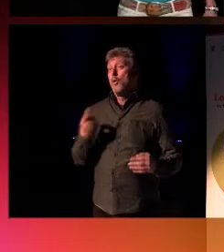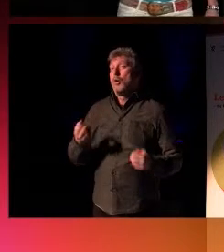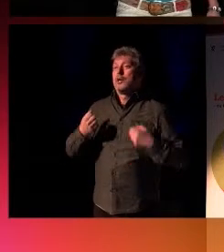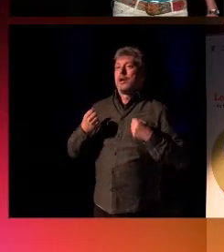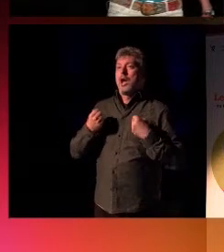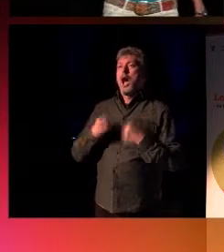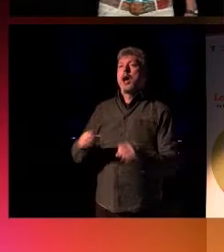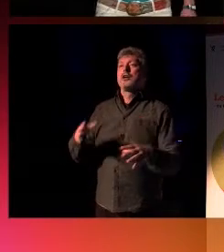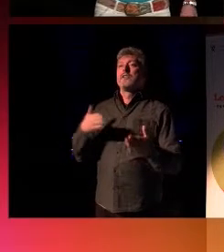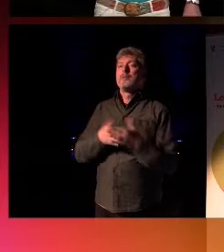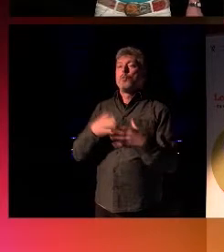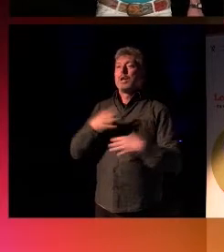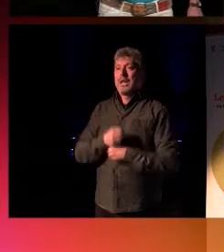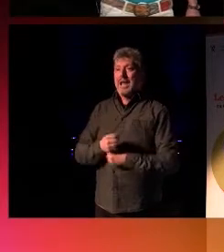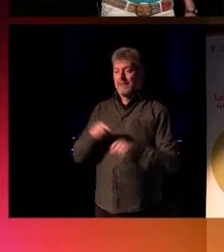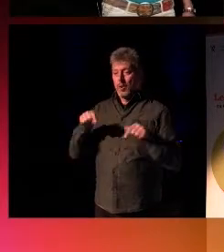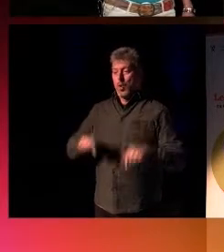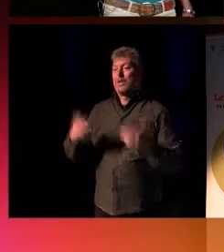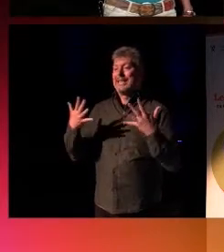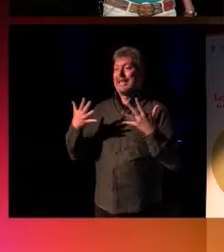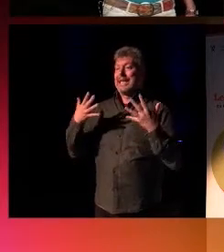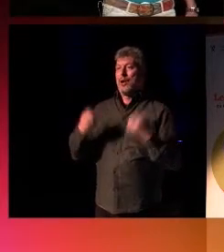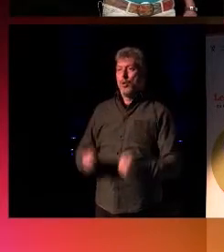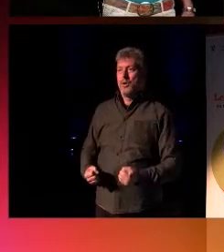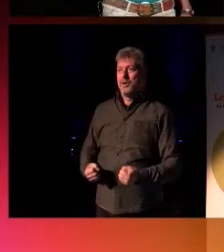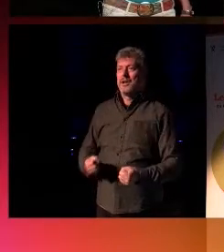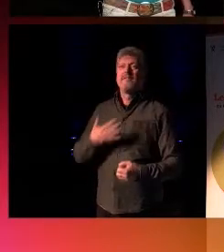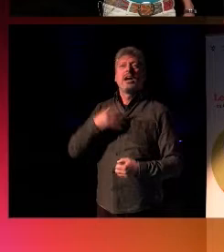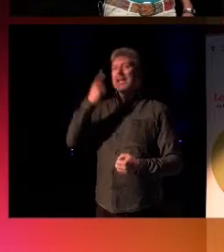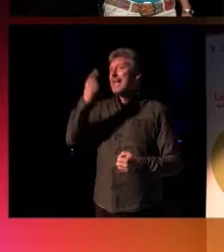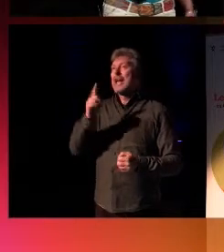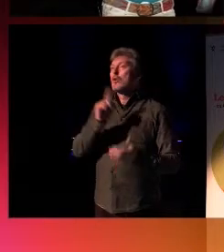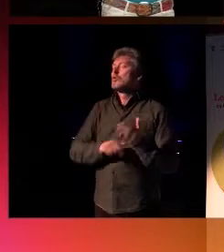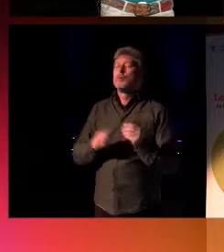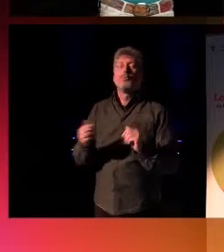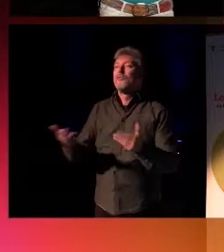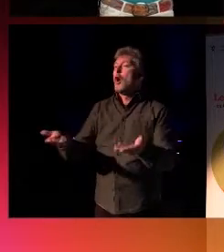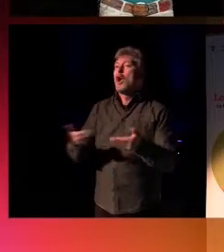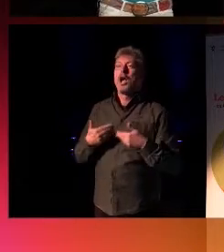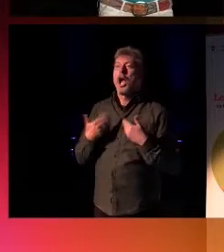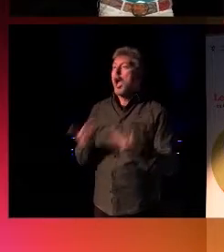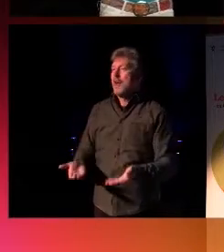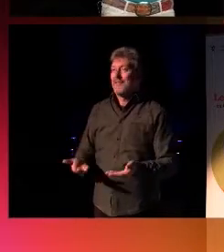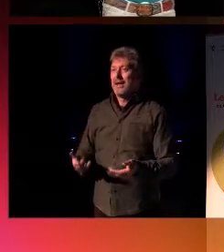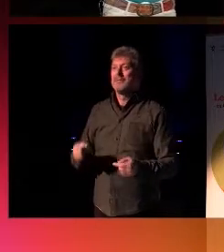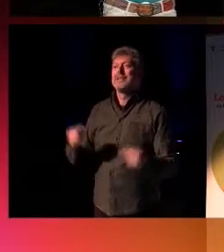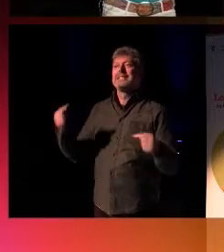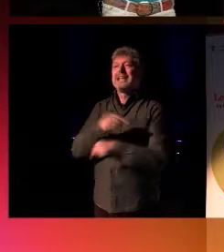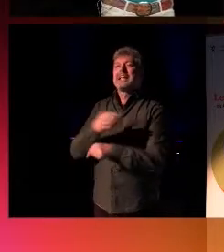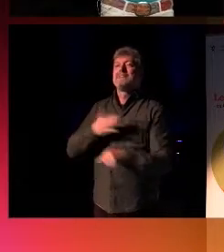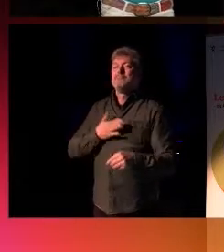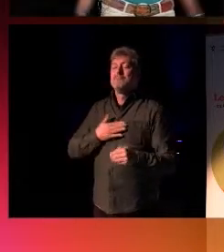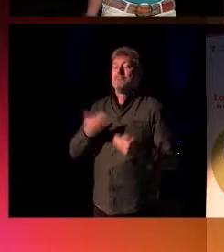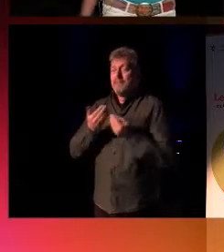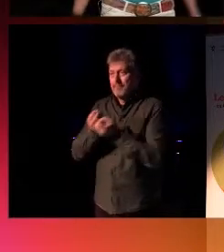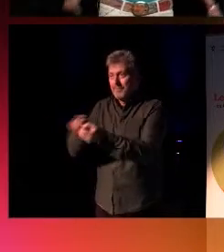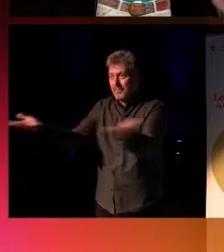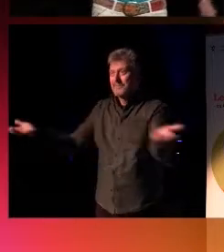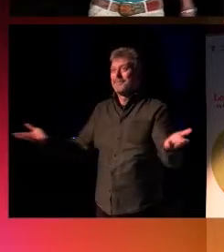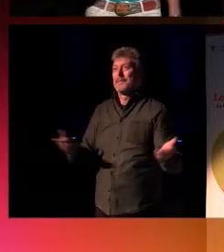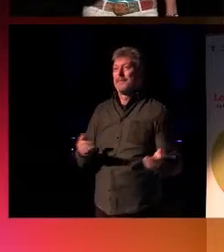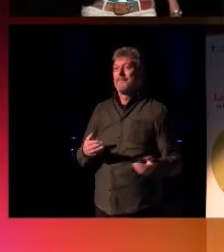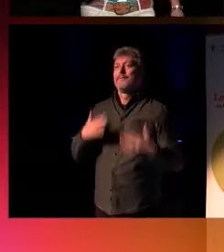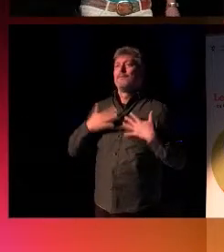kreft 10 år. Og vi har ikke tenkt å spørre om noen gave i den anledningen, men vi har lyst til å by på, og vi har lyst til å gi